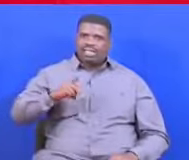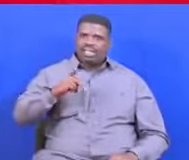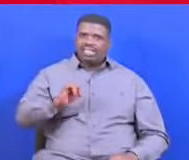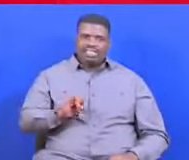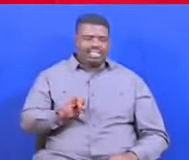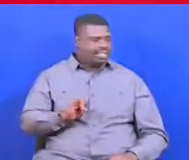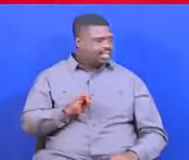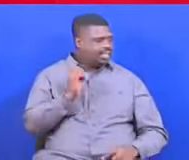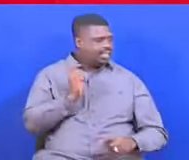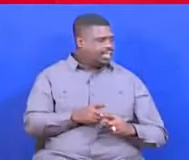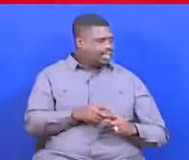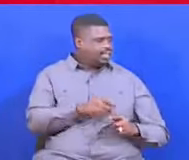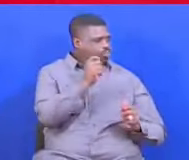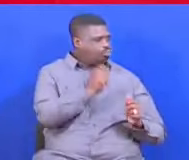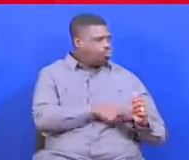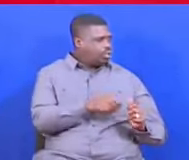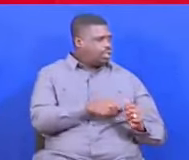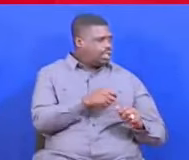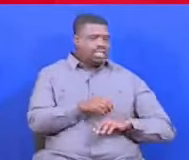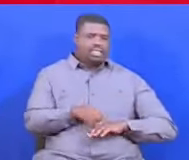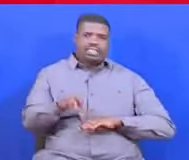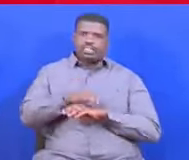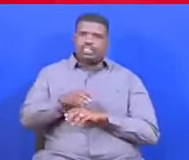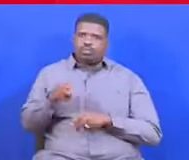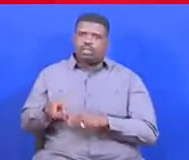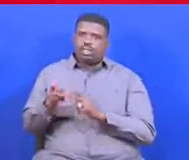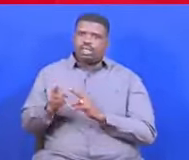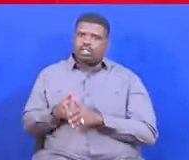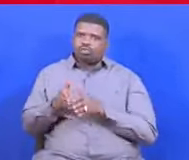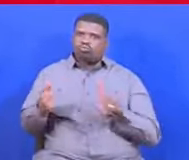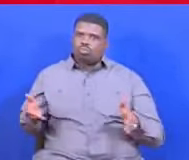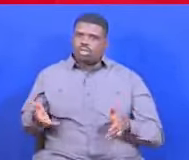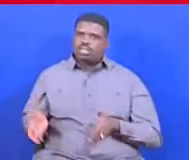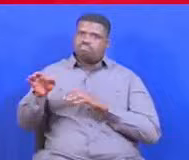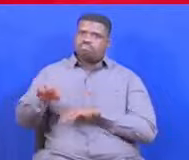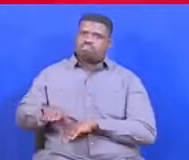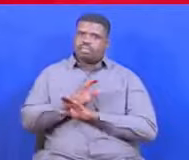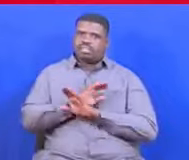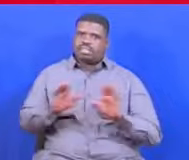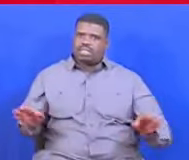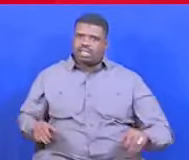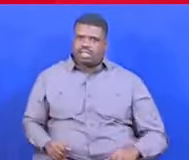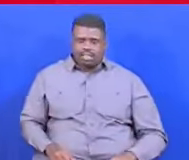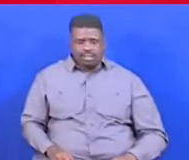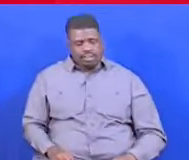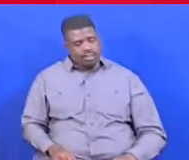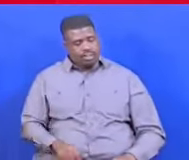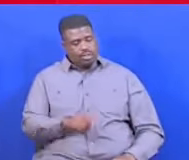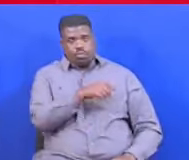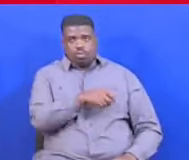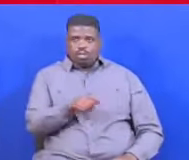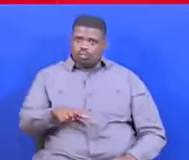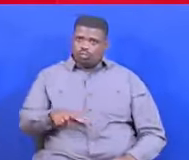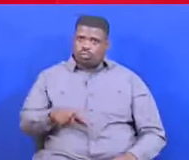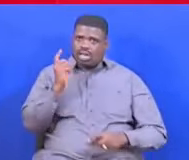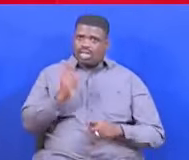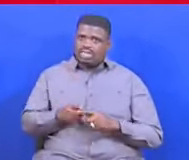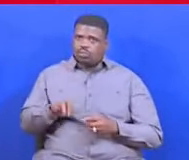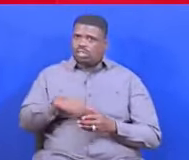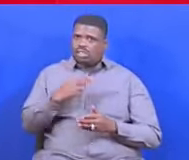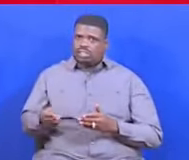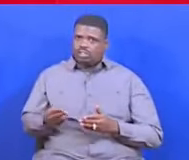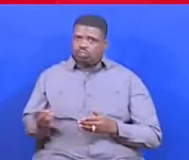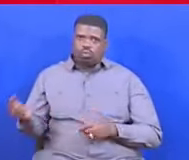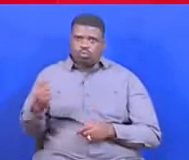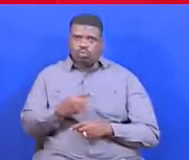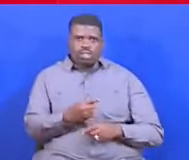ni kisiwa. Daraja kubwa la Mbwe Mkulu limeshaanguka tayari. Hivyo watu wa Lindi wanashindwa kuja Dar es Salaam, inabidi